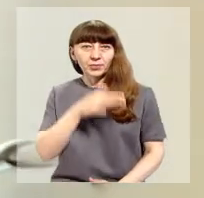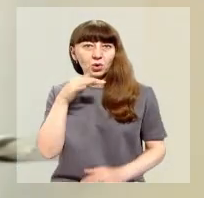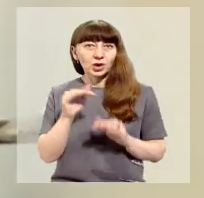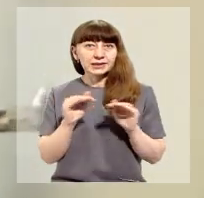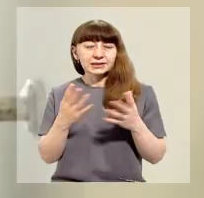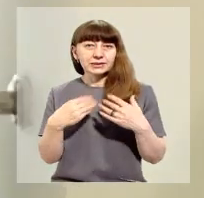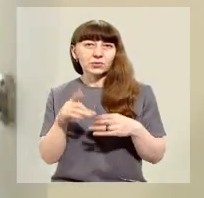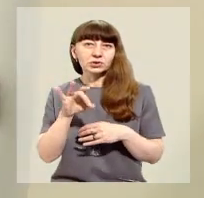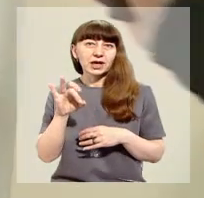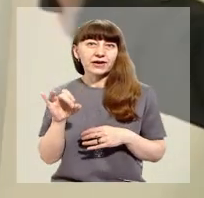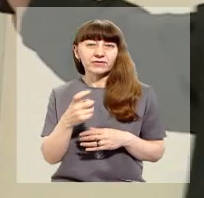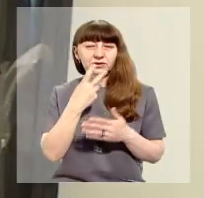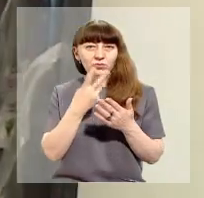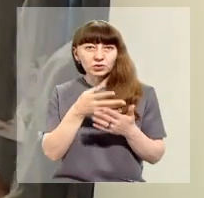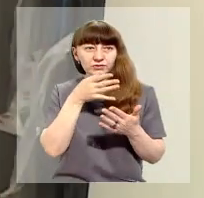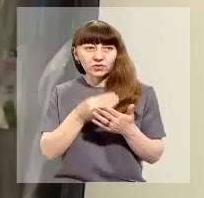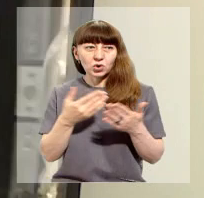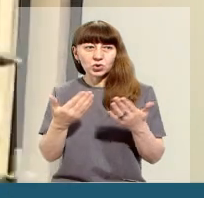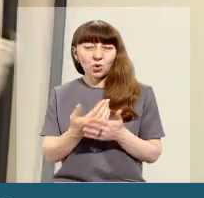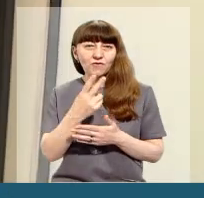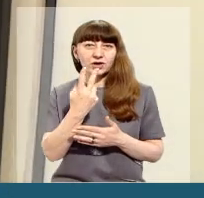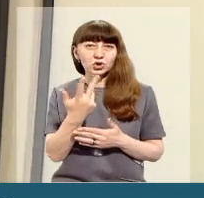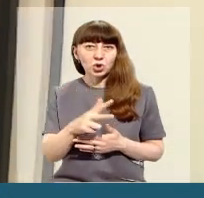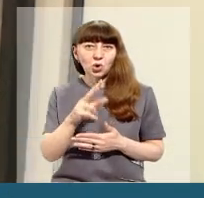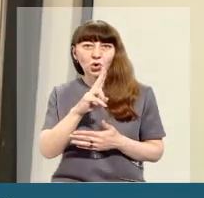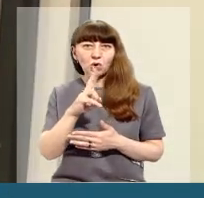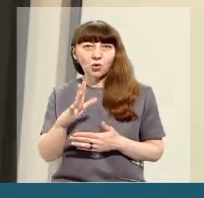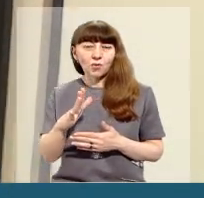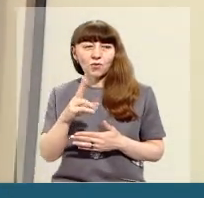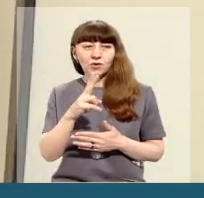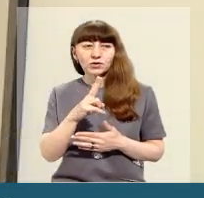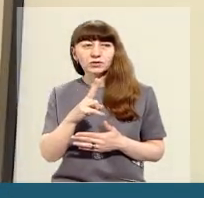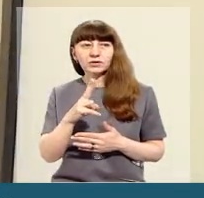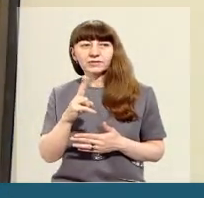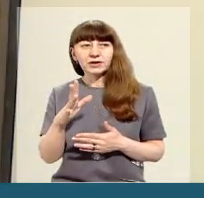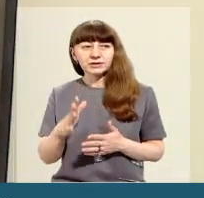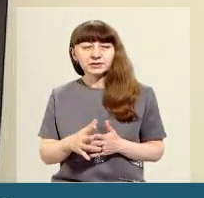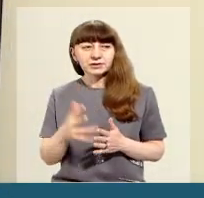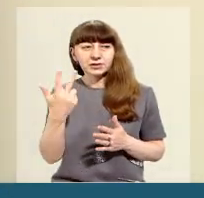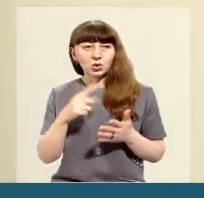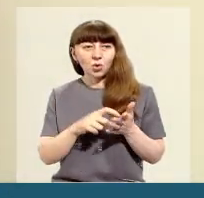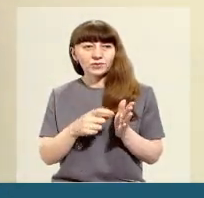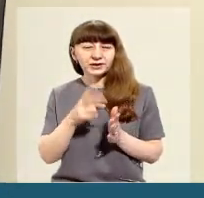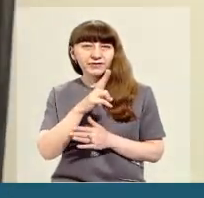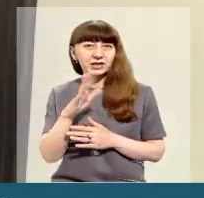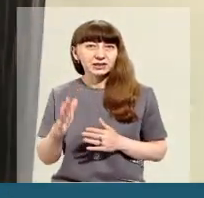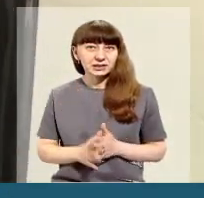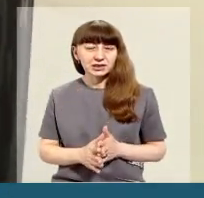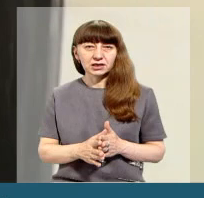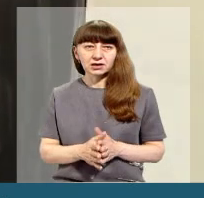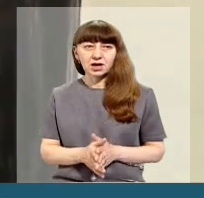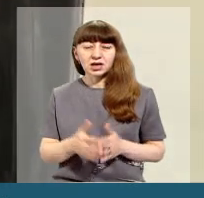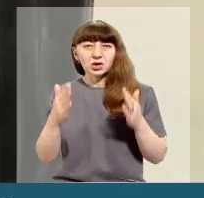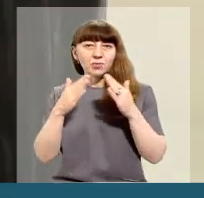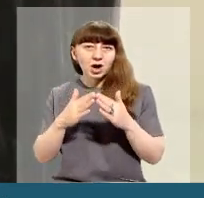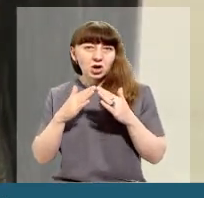Многодетная семья Мусановых знакомится со своей новой трехкомнатной квартирой в одном из микрорайонов областного центра. Стихия оказалась беспощадной.